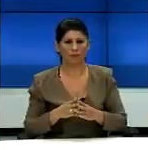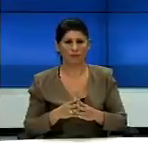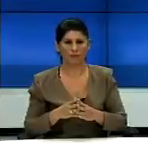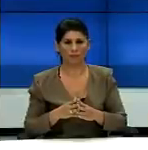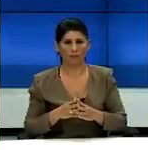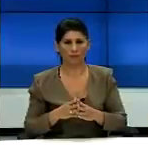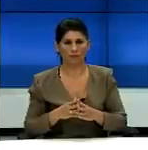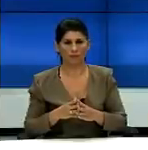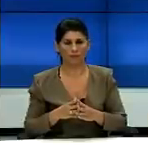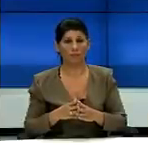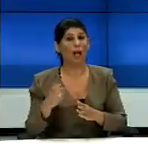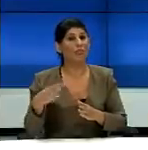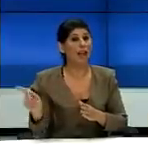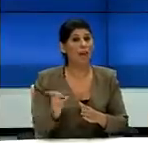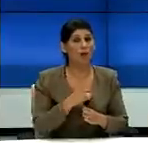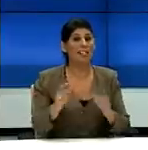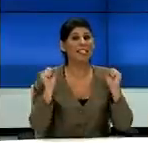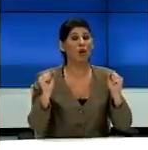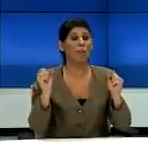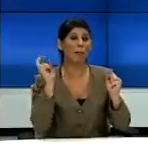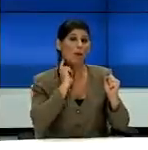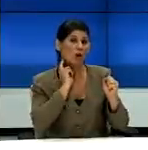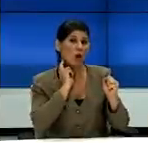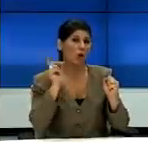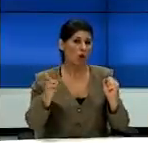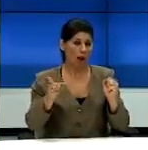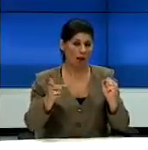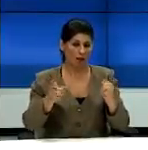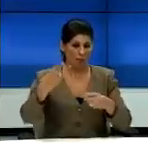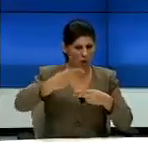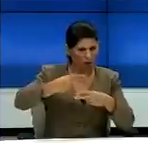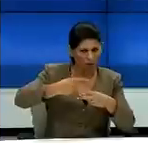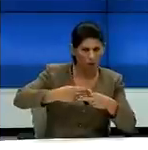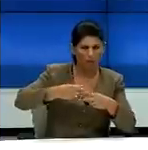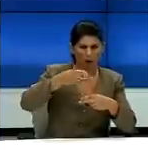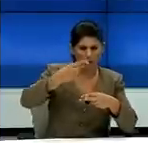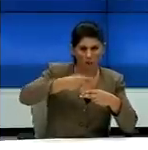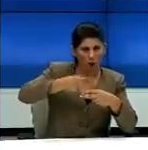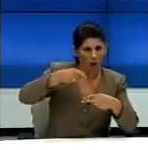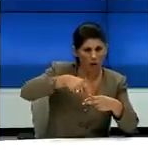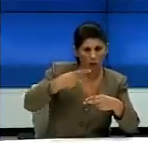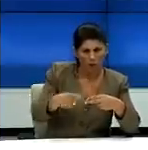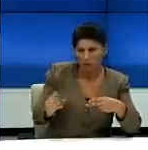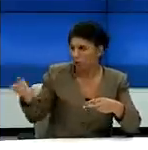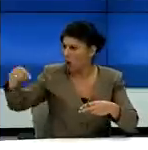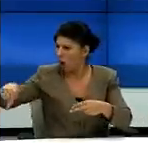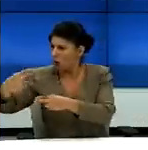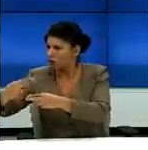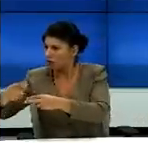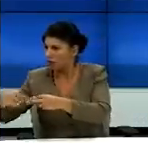διαφορετικά υγειονομικά πρωτόκολλα από πύλη εισόδου σε πύλη εισόδου και το γεγονός ότι δεν